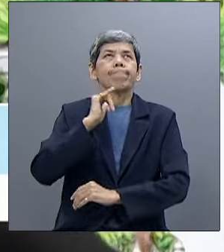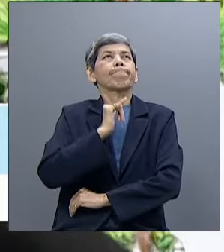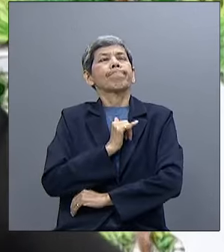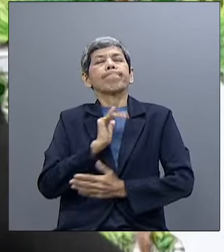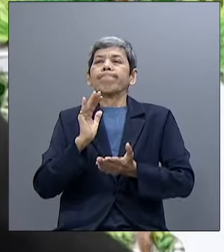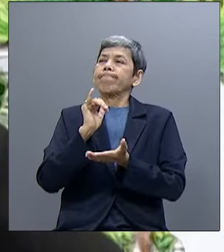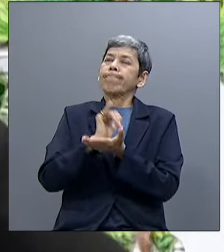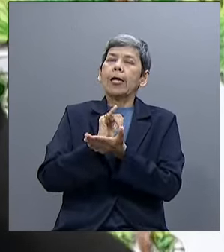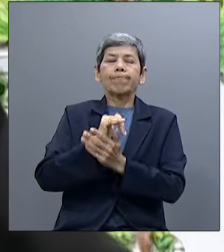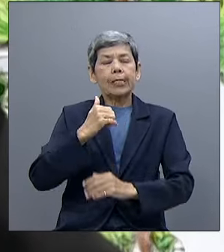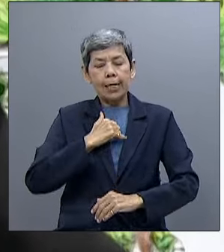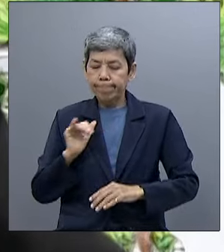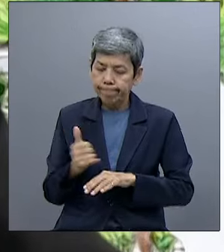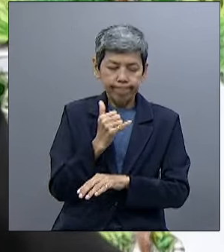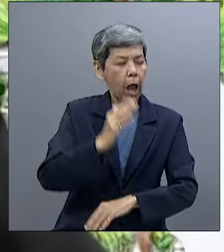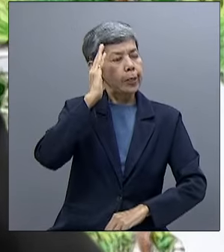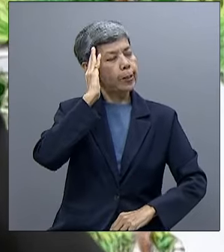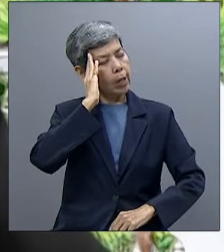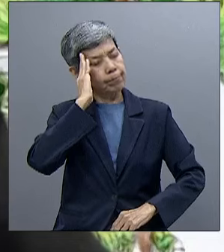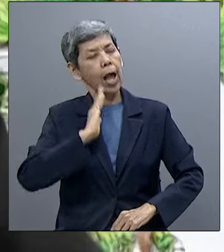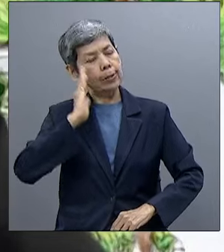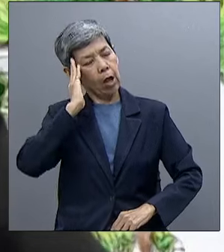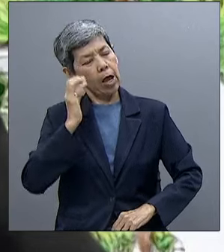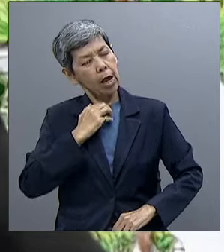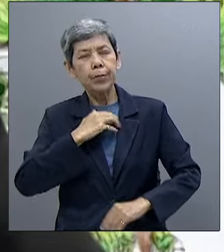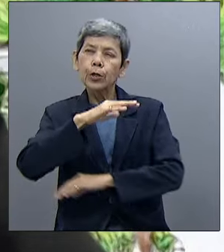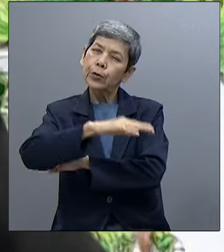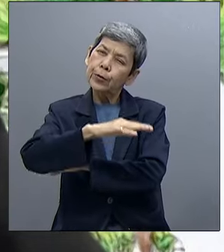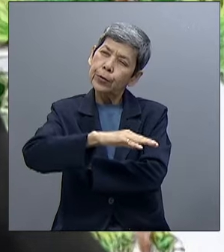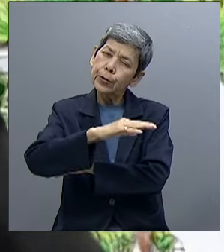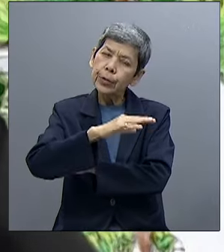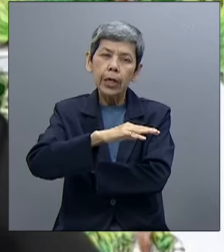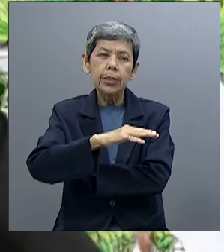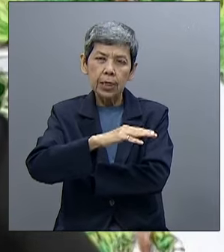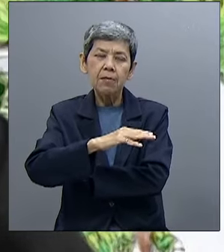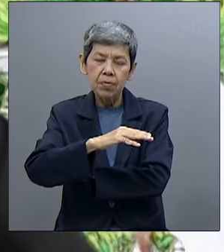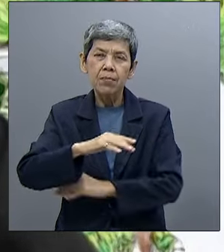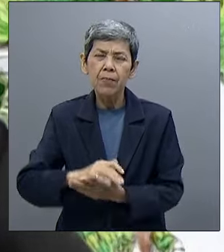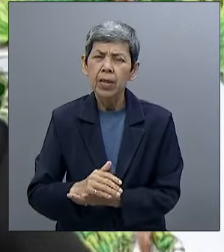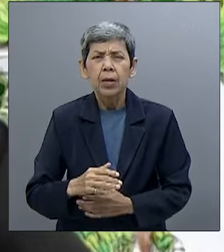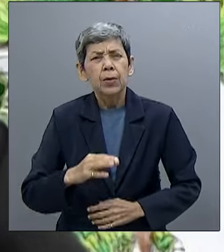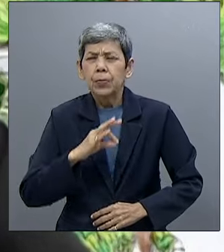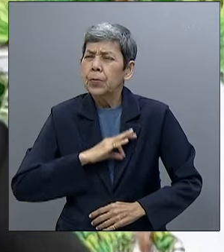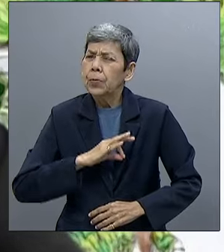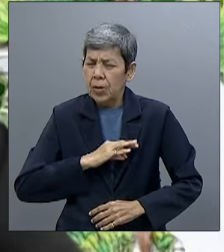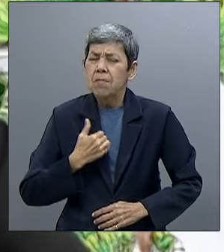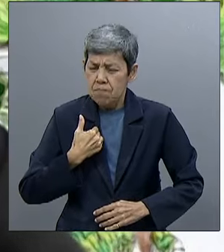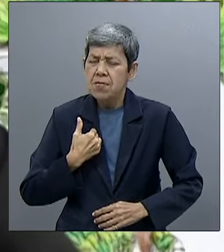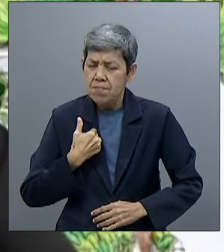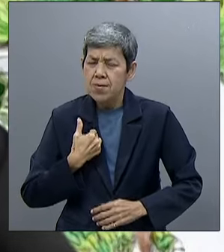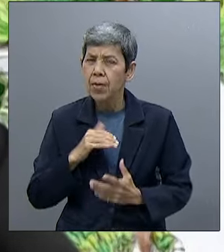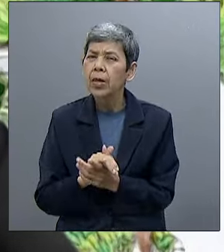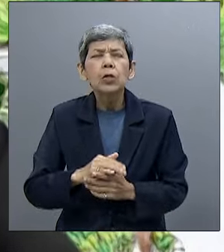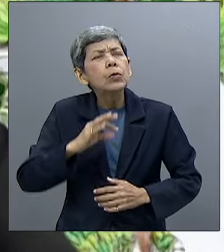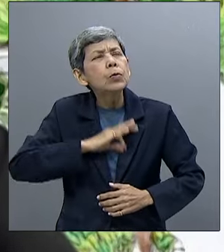ที่เอ่อกำลังจะเข้าสู่การนอนนะคะช่วงเวลาเย็นๆช่วงเวลาหัวค่ำเนี่ยค่ะก็คือเป้นมานาแล้วค่ะก็คือเพียง